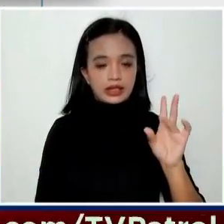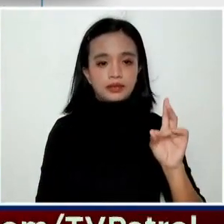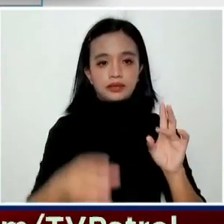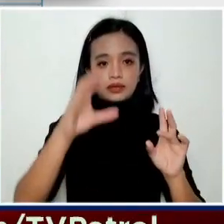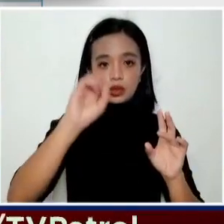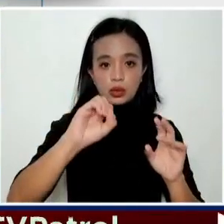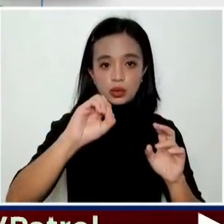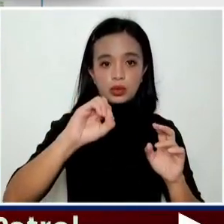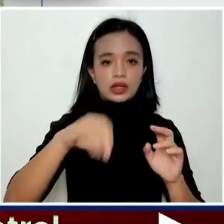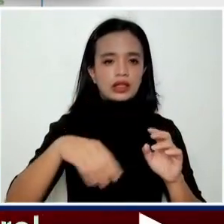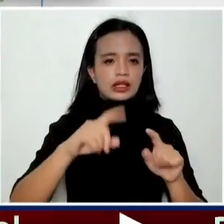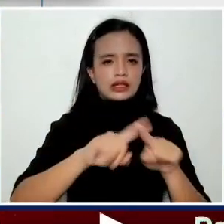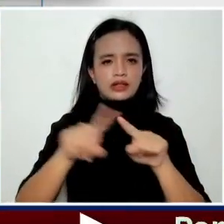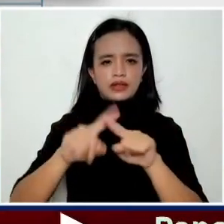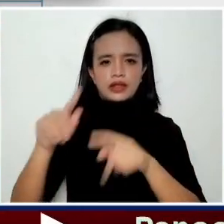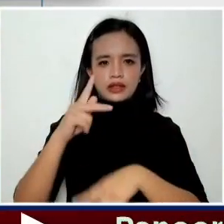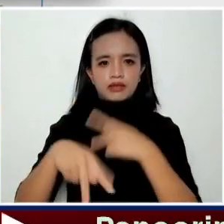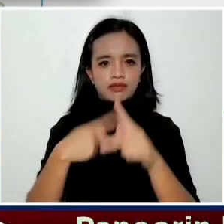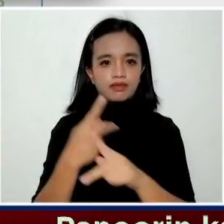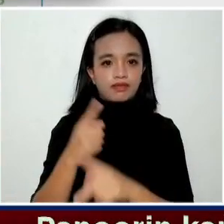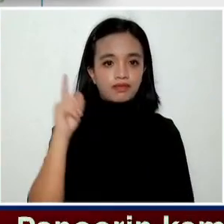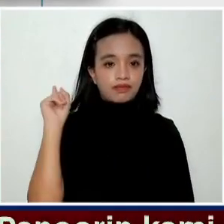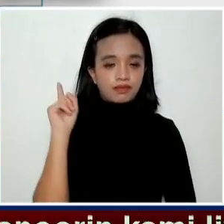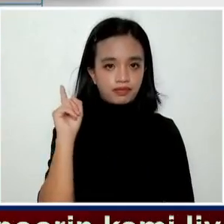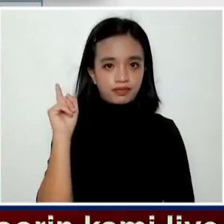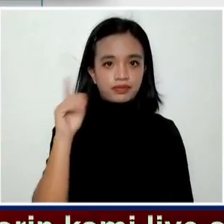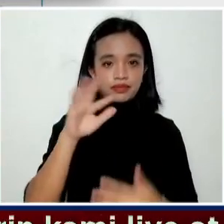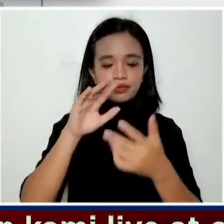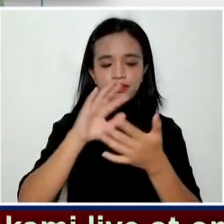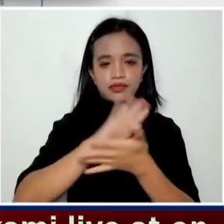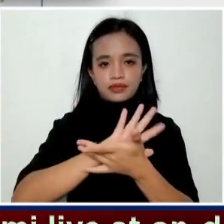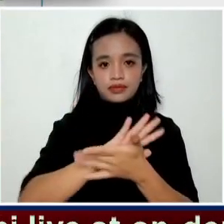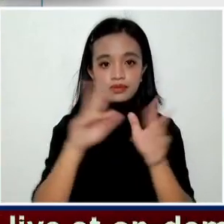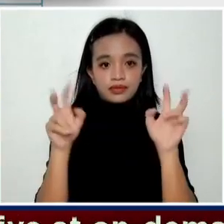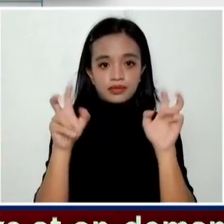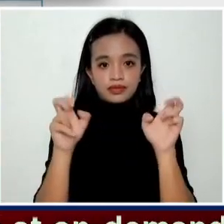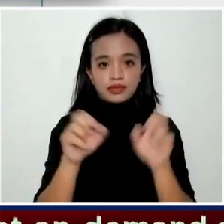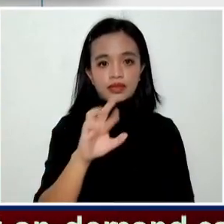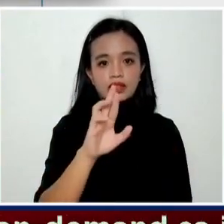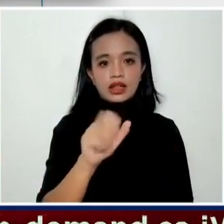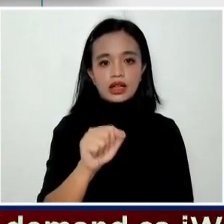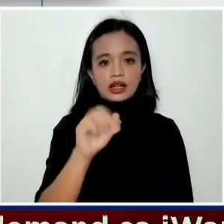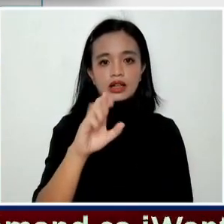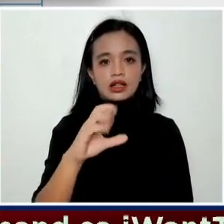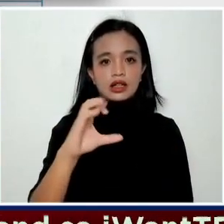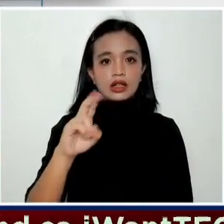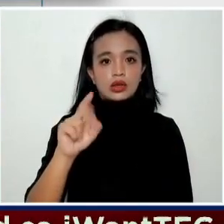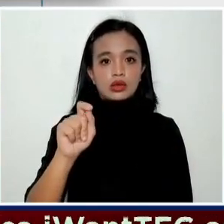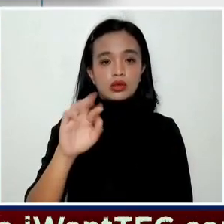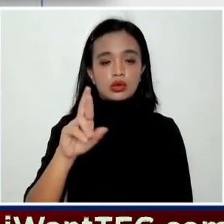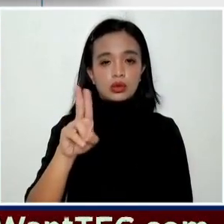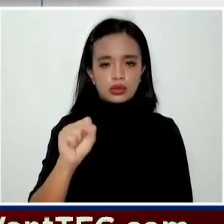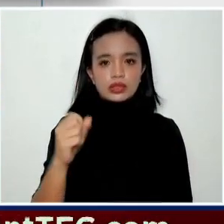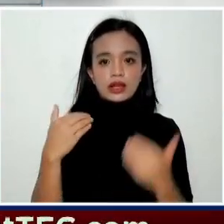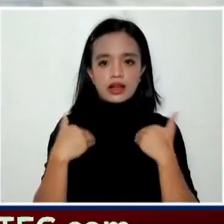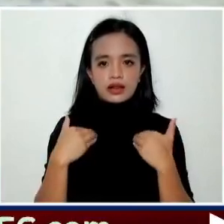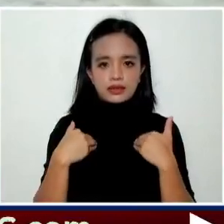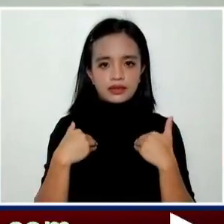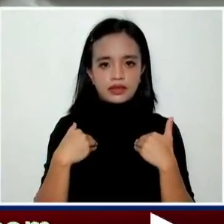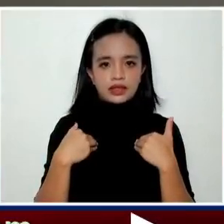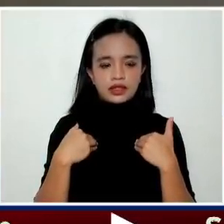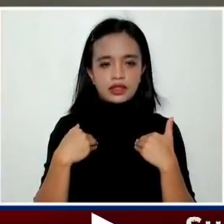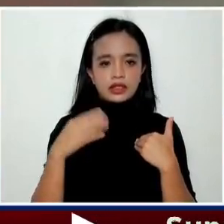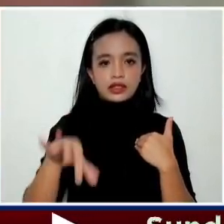subvariant XBB.1.16 o mas kilala sa tawag na Arcturus ang nadetect sa higit 200 sample